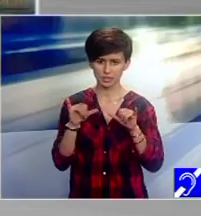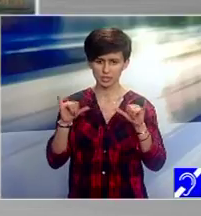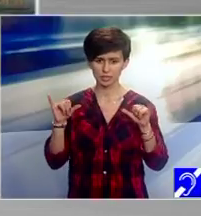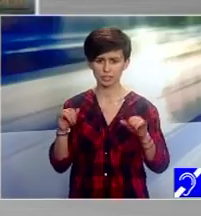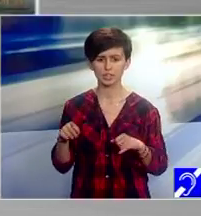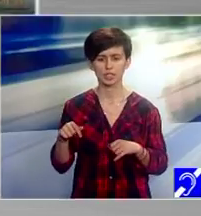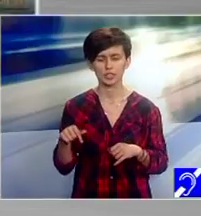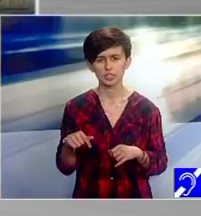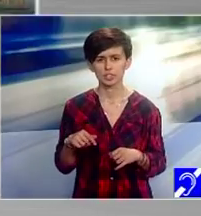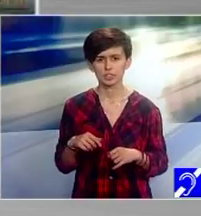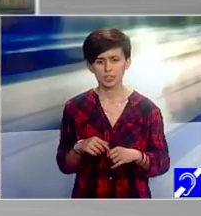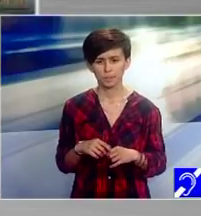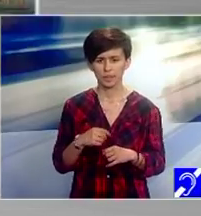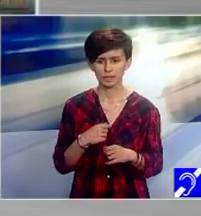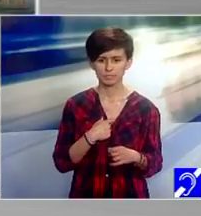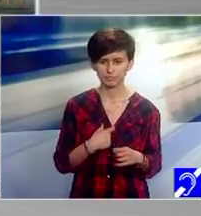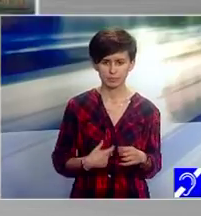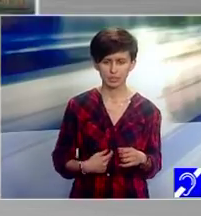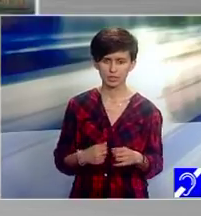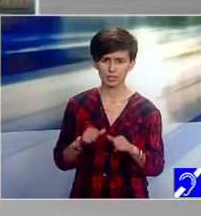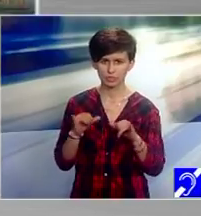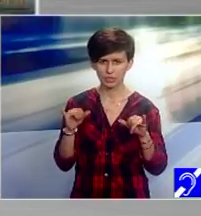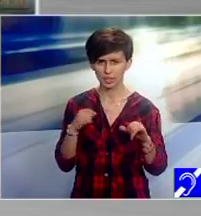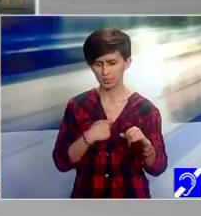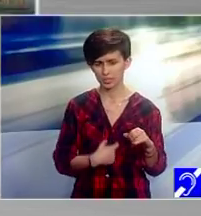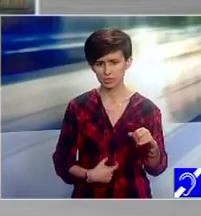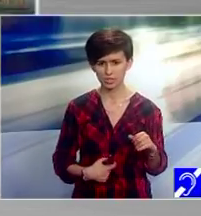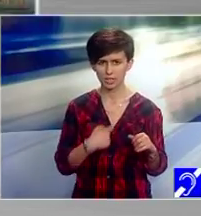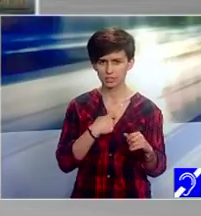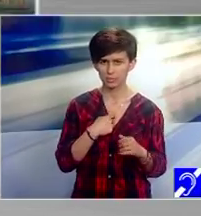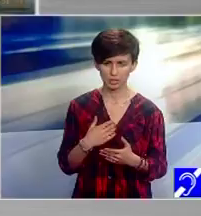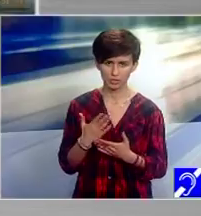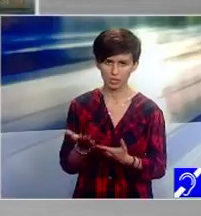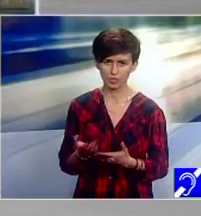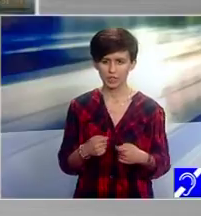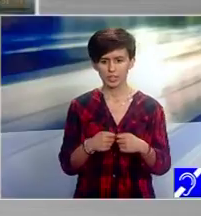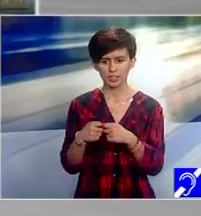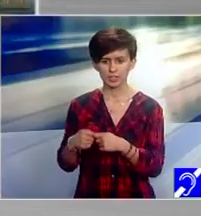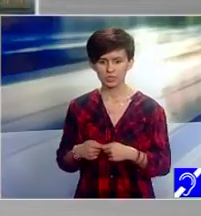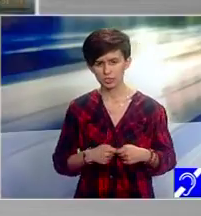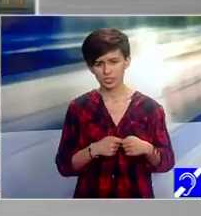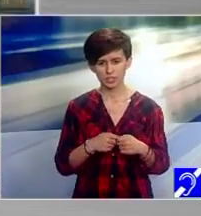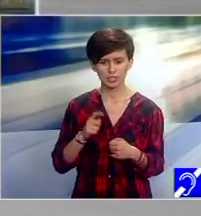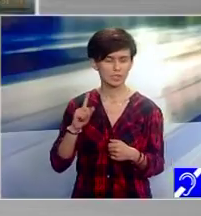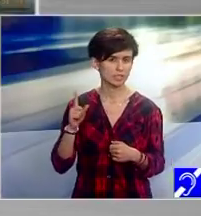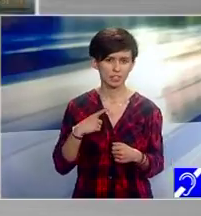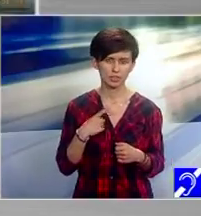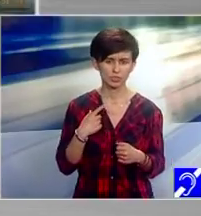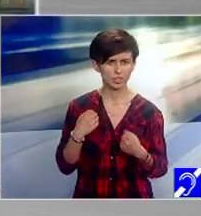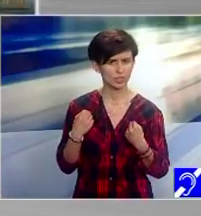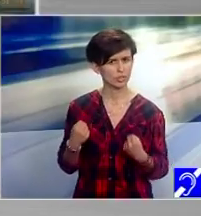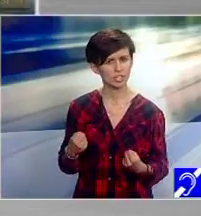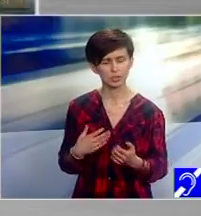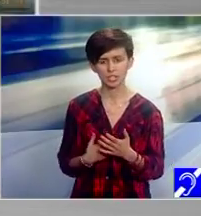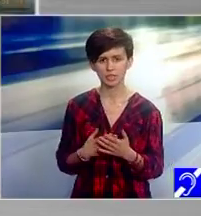persoană, cât de cât să fie redați societății, să nu fie o povară pentru familie